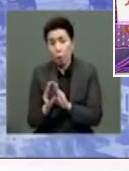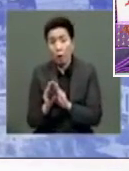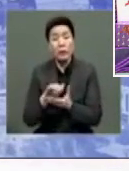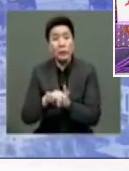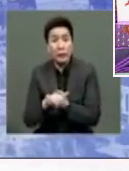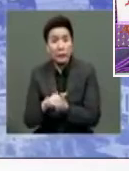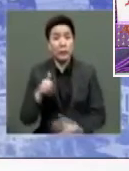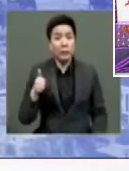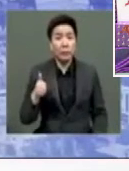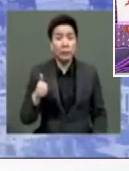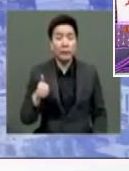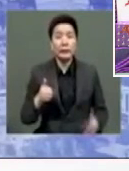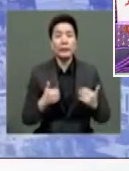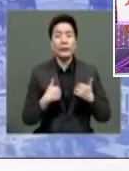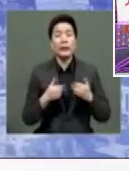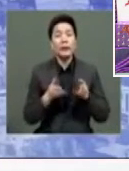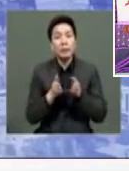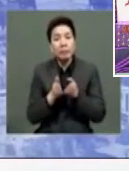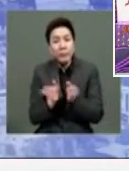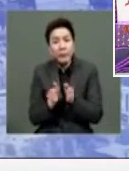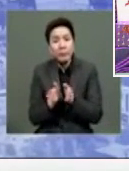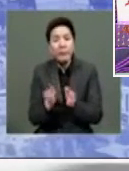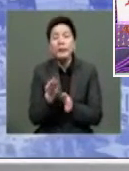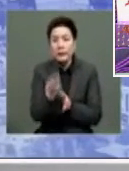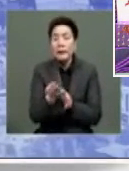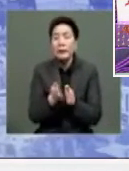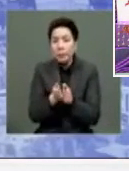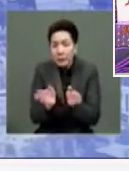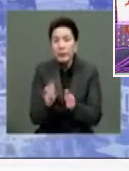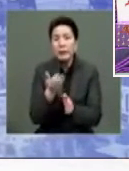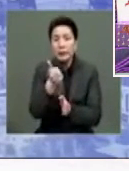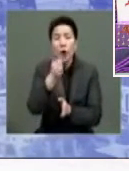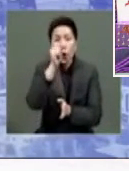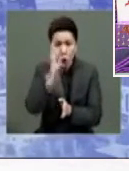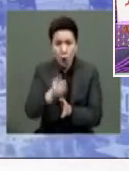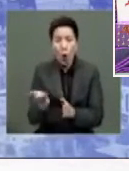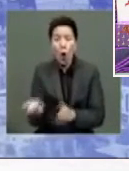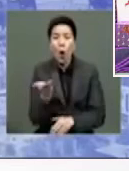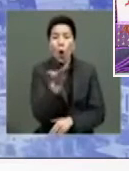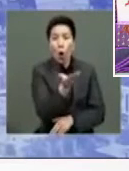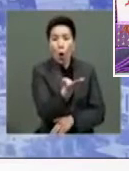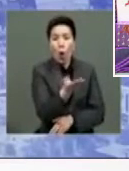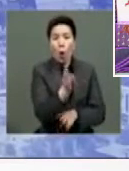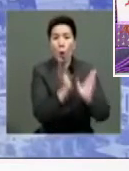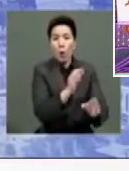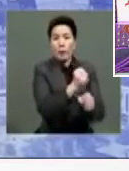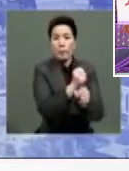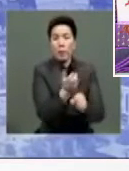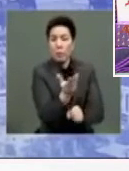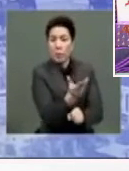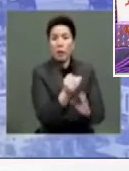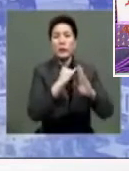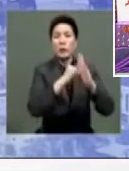จากเจ้าหน้าที่โดยเฉพาะงานบุญต่างๆงานบวชงานแต่งค่ะนะอันนี้ต้องขออนุญาต